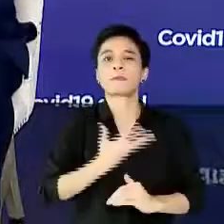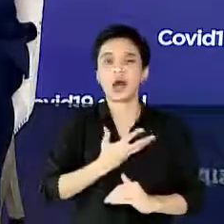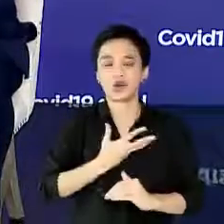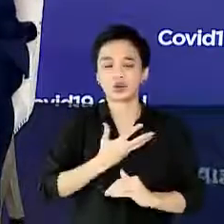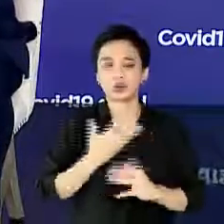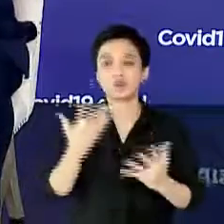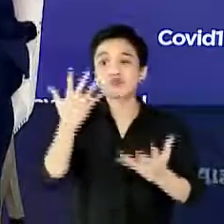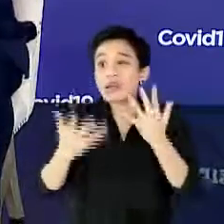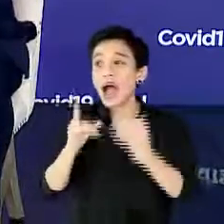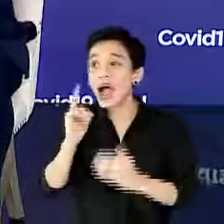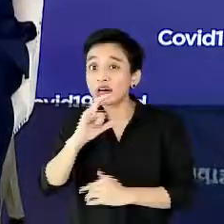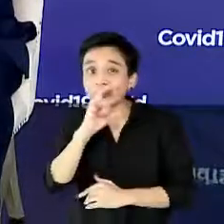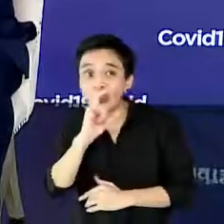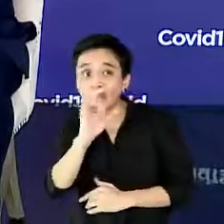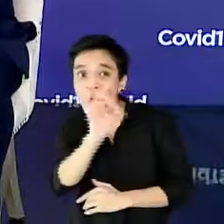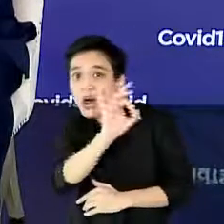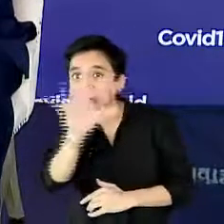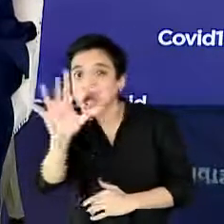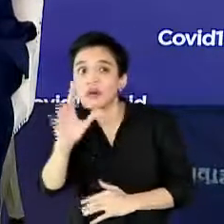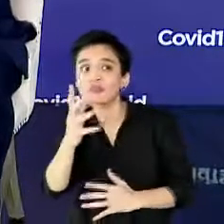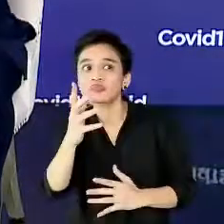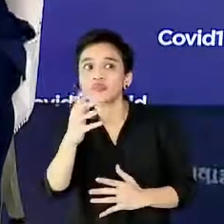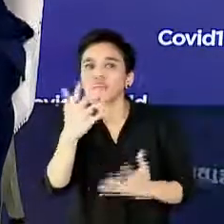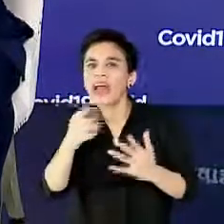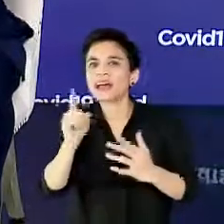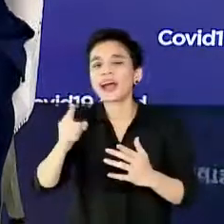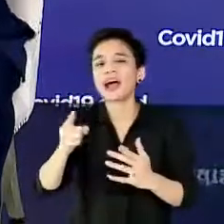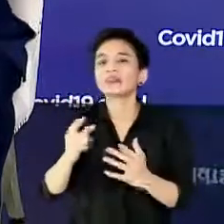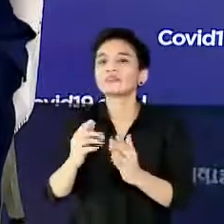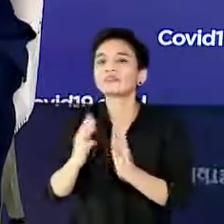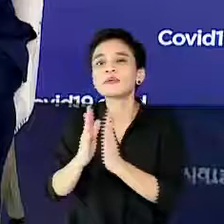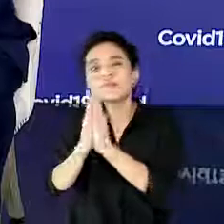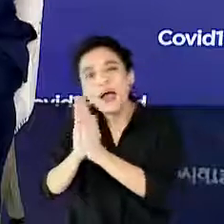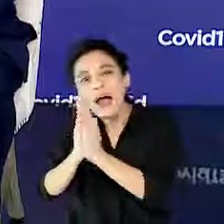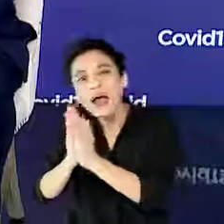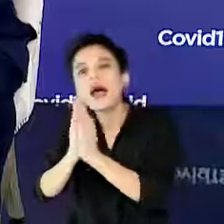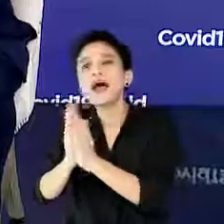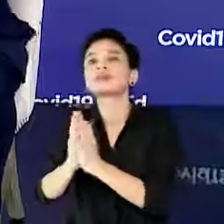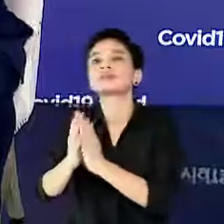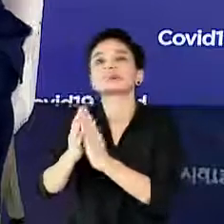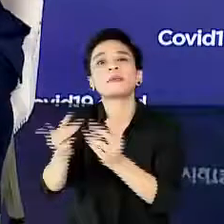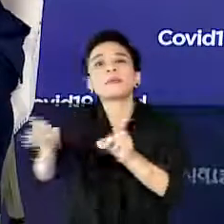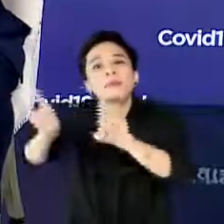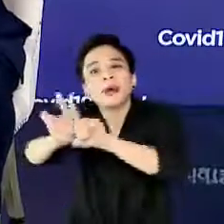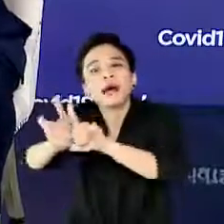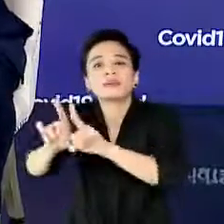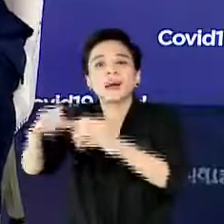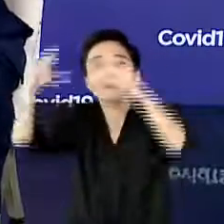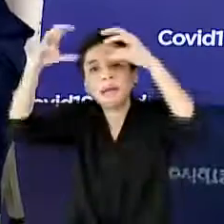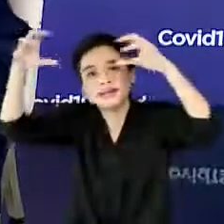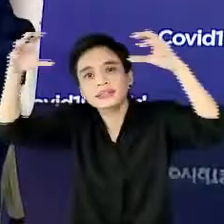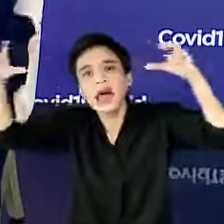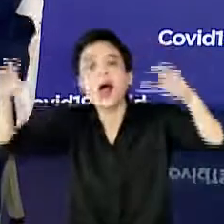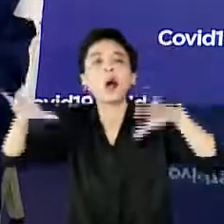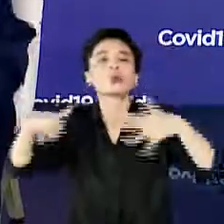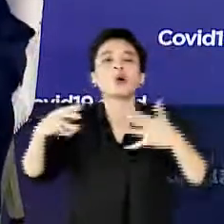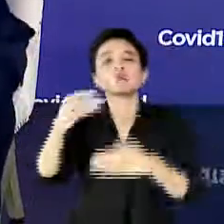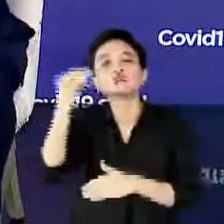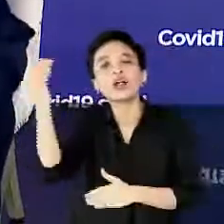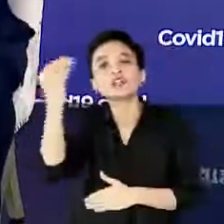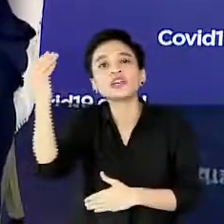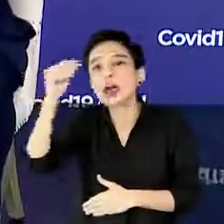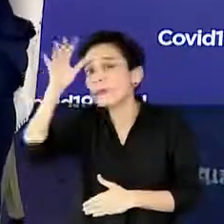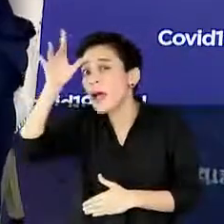mengambil contoh orang-orang yang mulai datang ke kondangan kondangan atau hajatan atau ada yang berwisata ke Bali khususnya di